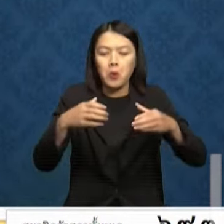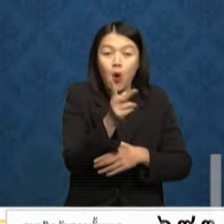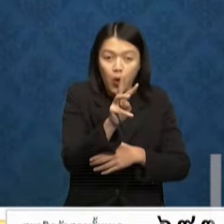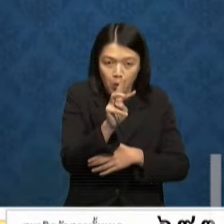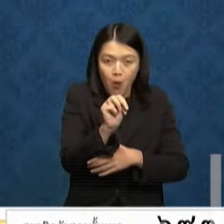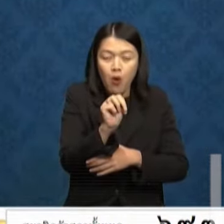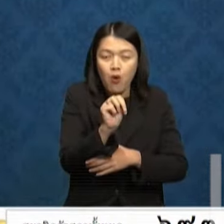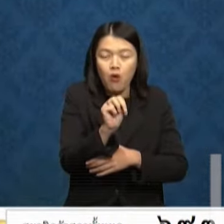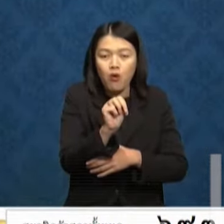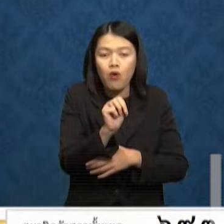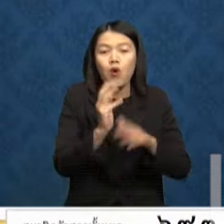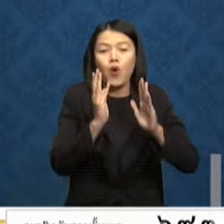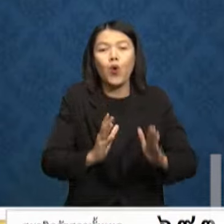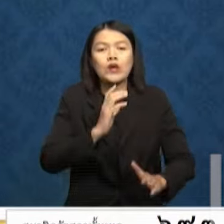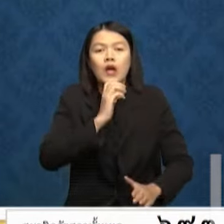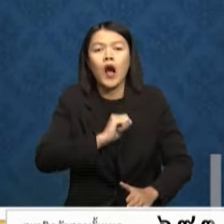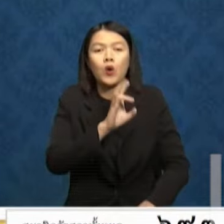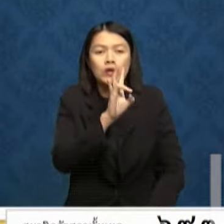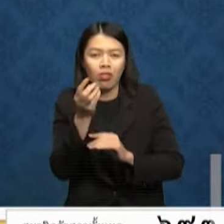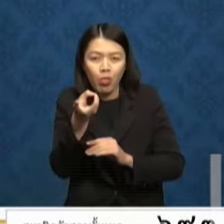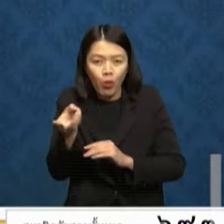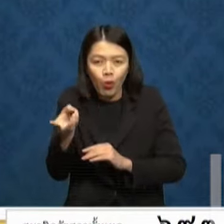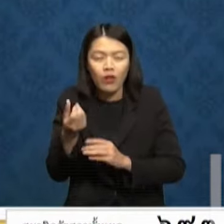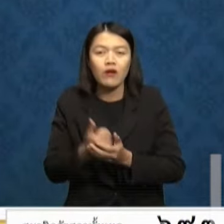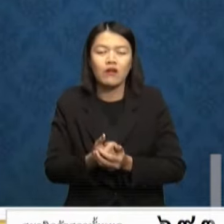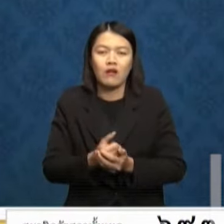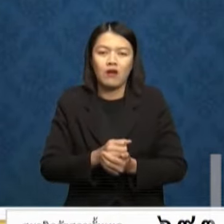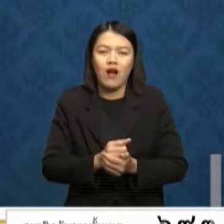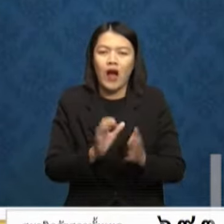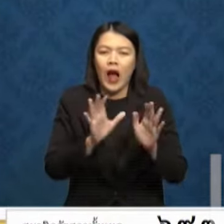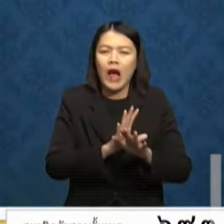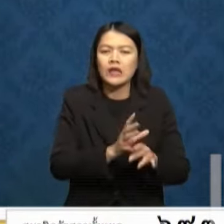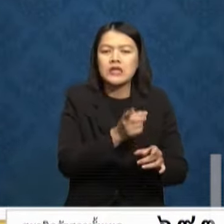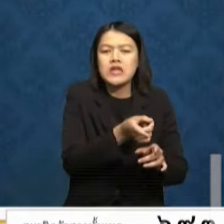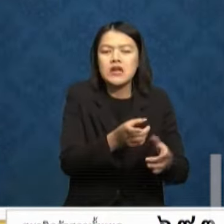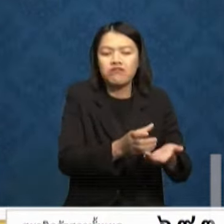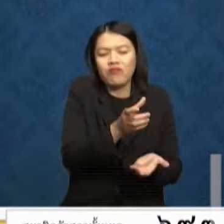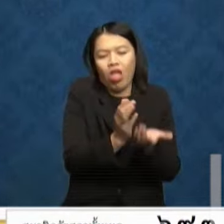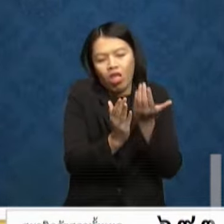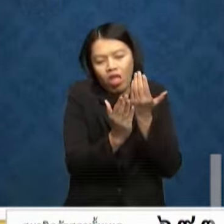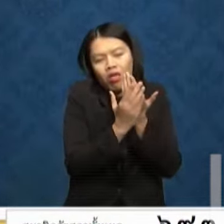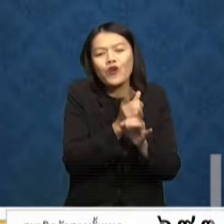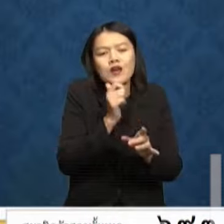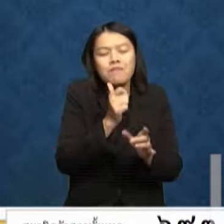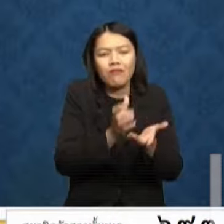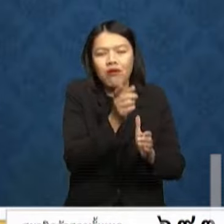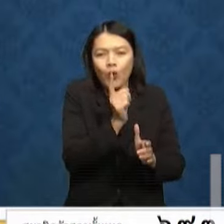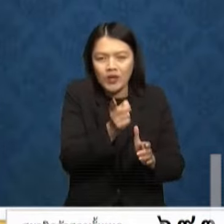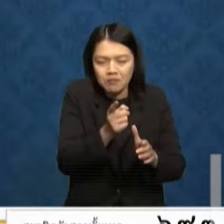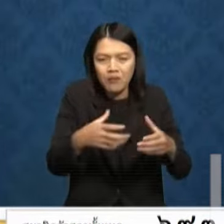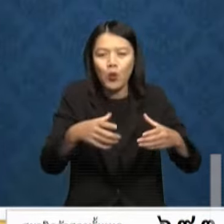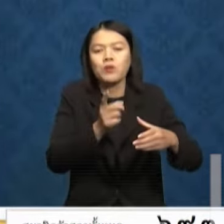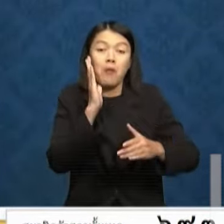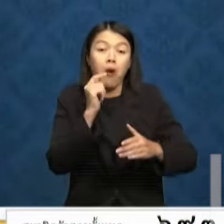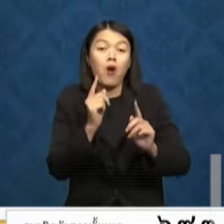ชุดนี้ประกอบไปด้วยคนเก่า 70 80%เปรียบเสมือนเหล้าเก่าในขวดใหม่ที่เขียนฉลากเพิ่มเติมมีบ้างที่